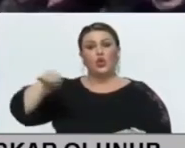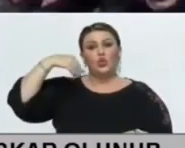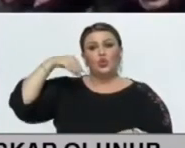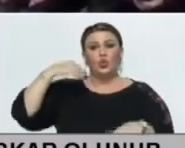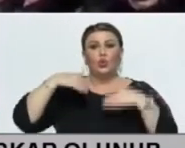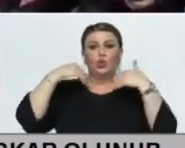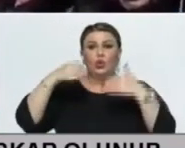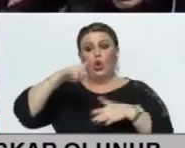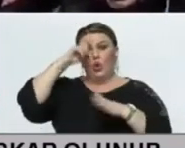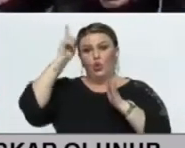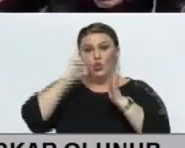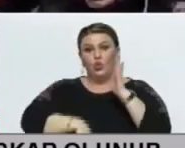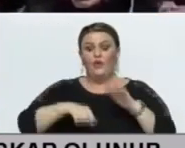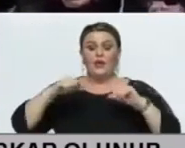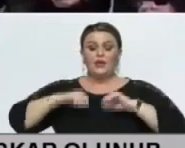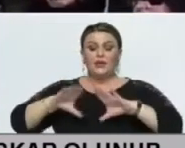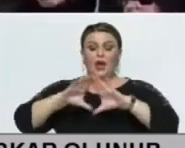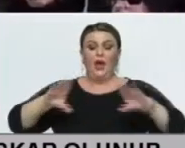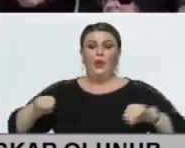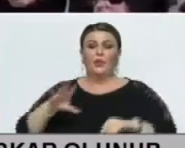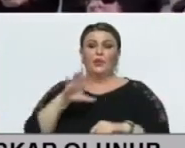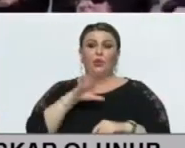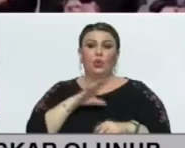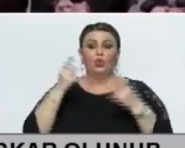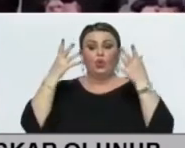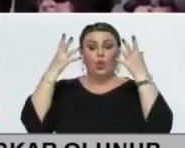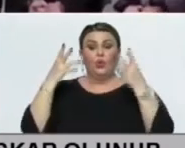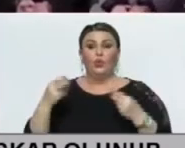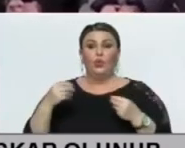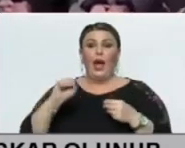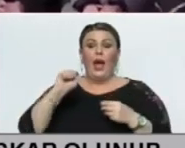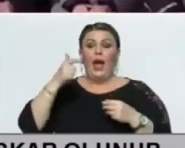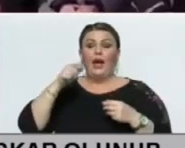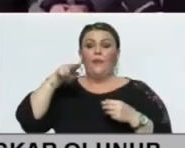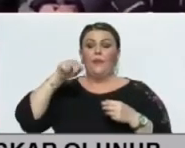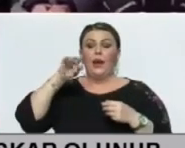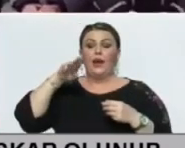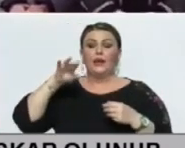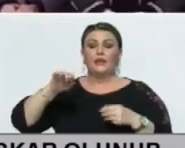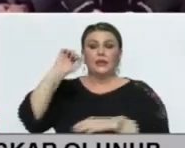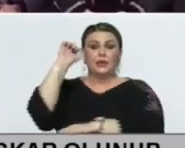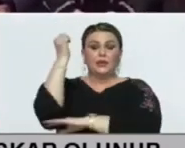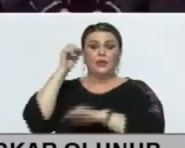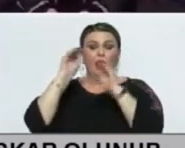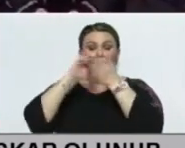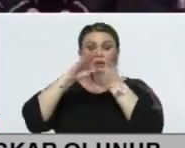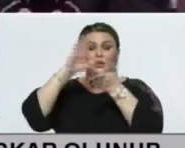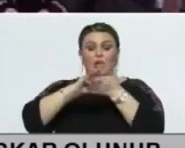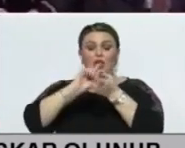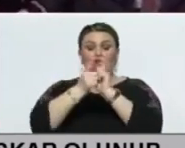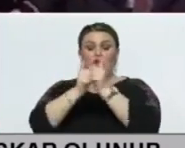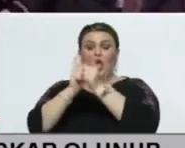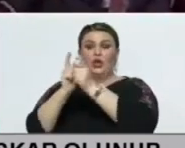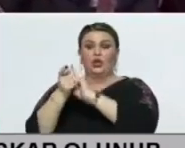üçün güvən və sabitlik idi. Bugün AK Parti'nin nizamnaməsində də dəyişikliklər